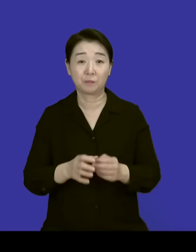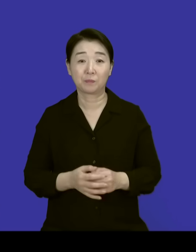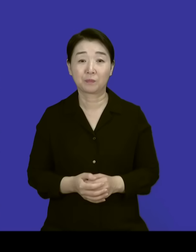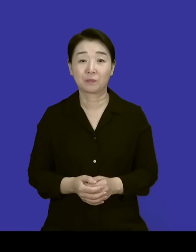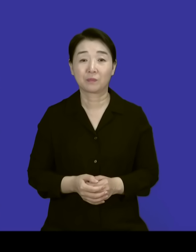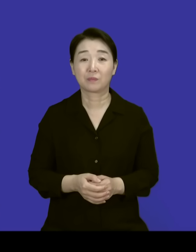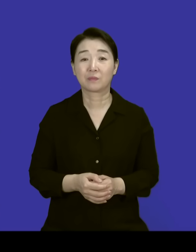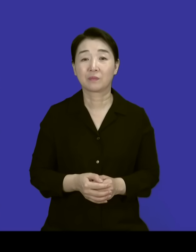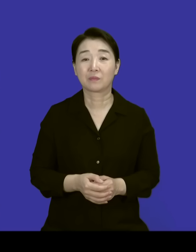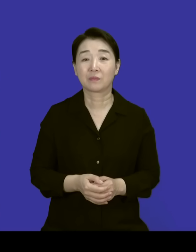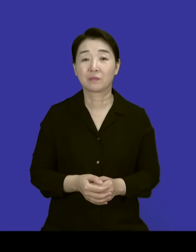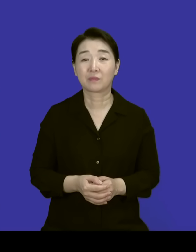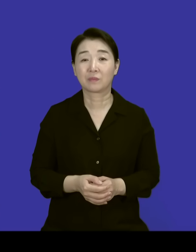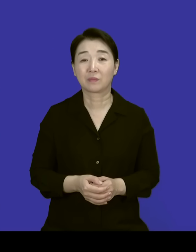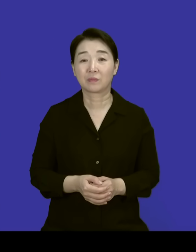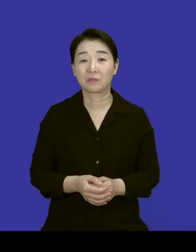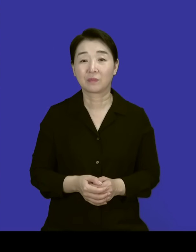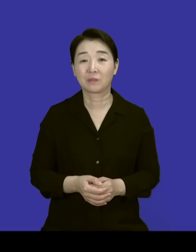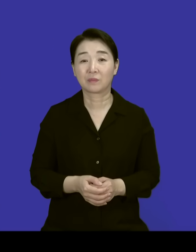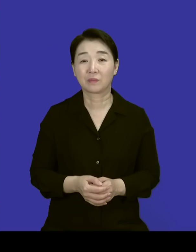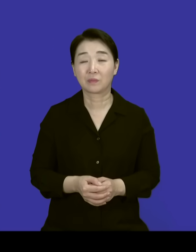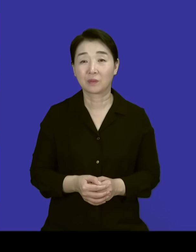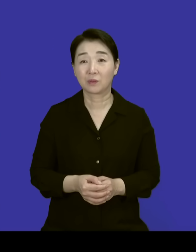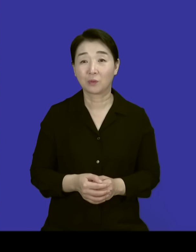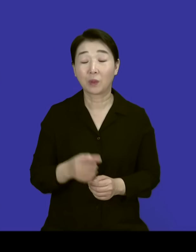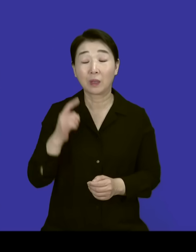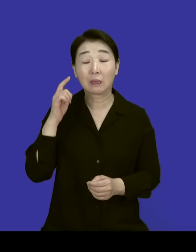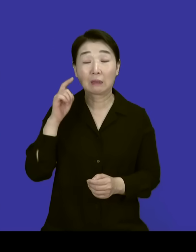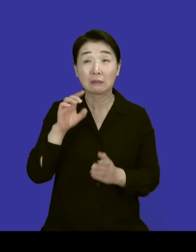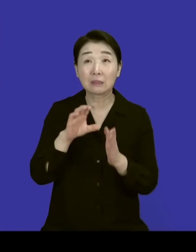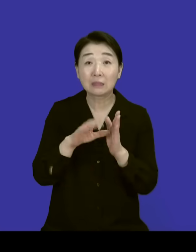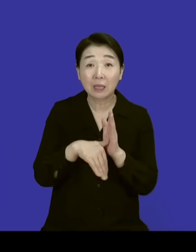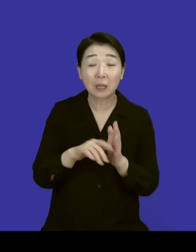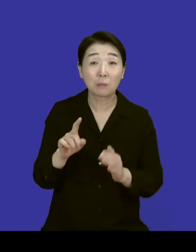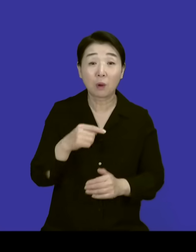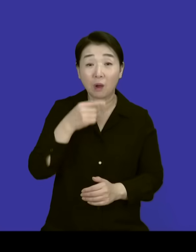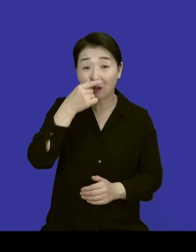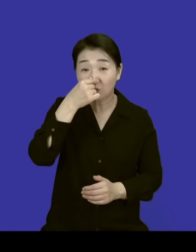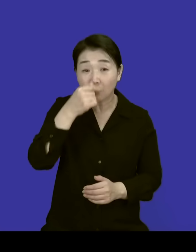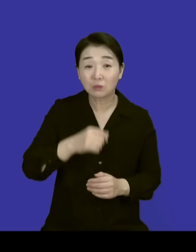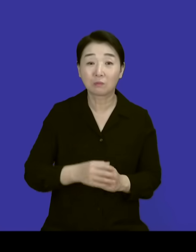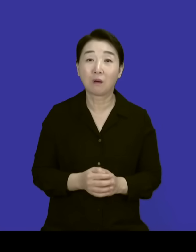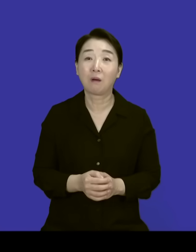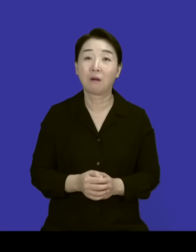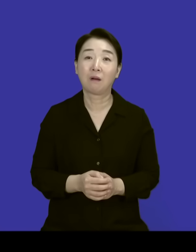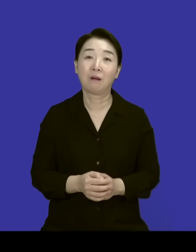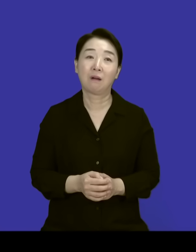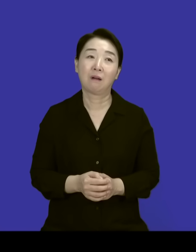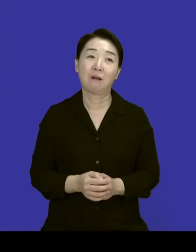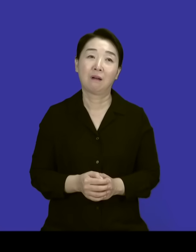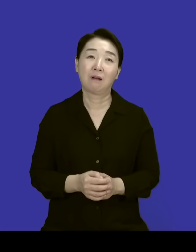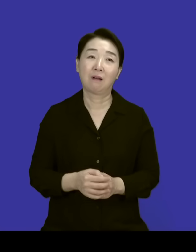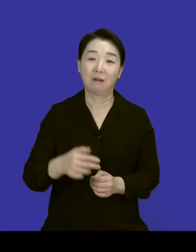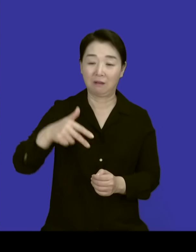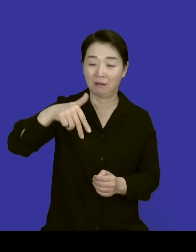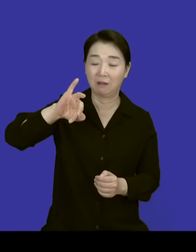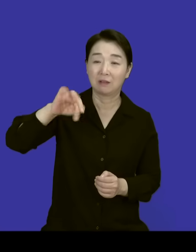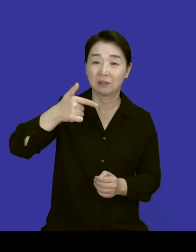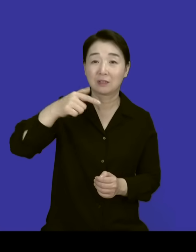순주 그 당시 550원이었나요? 그때 독한 거였어요 아마. 뭐 가격까지 사 먹은 적이